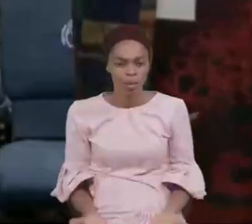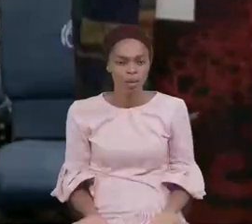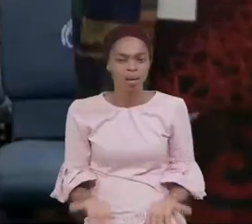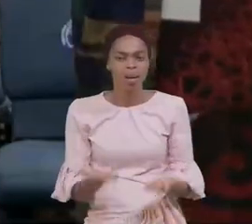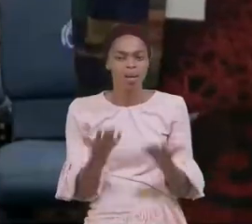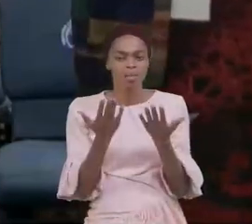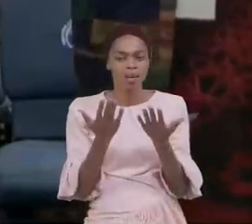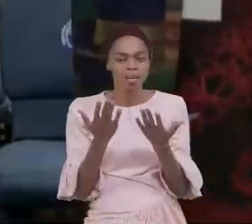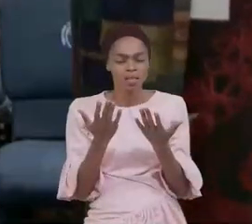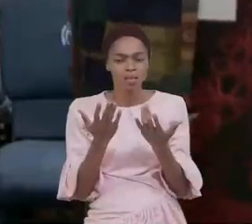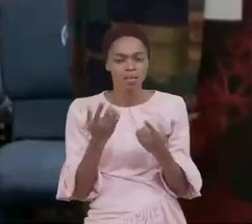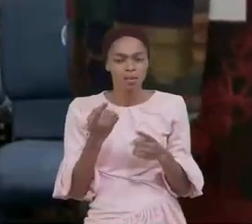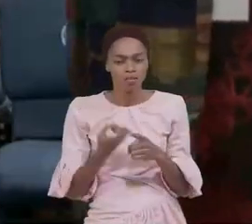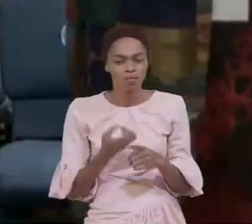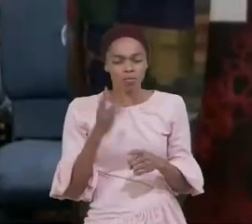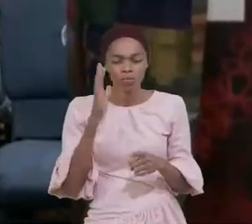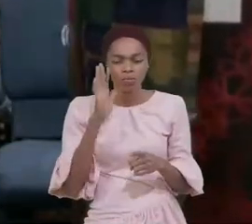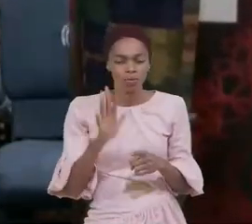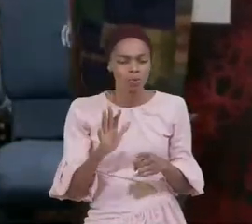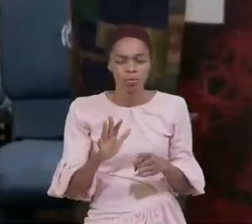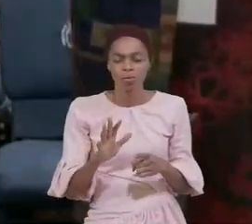Alors, décidez,